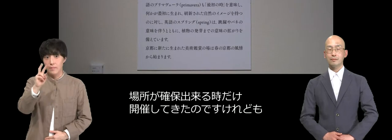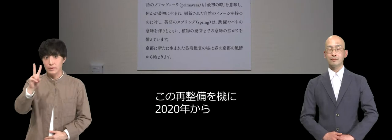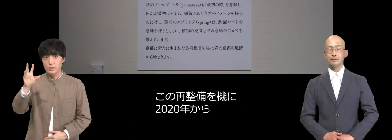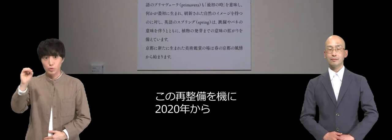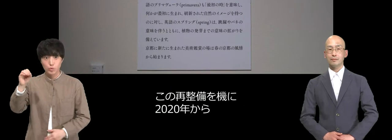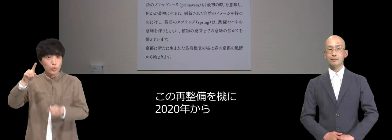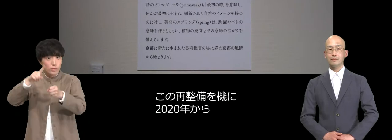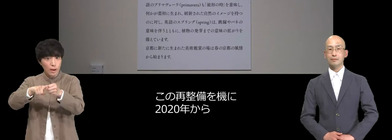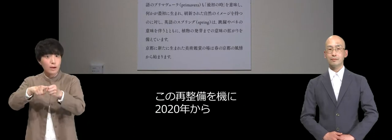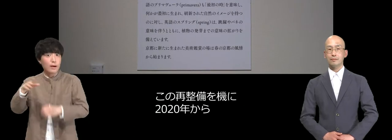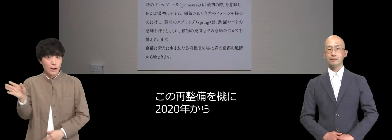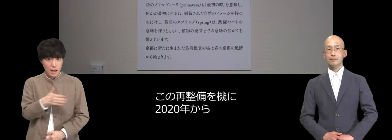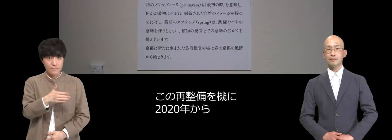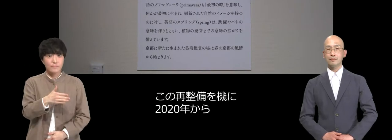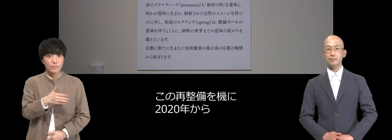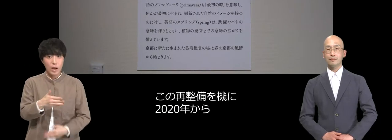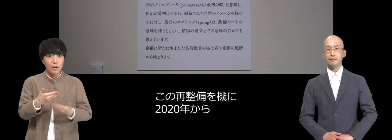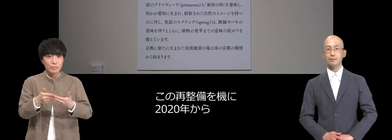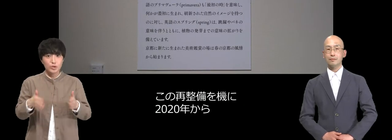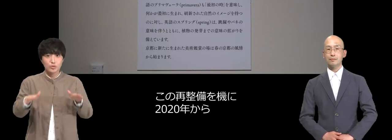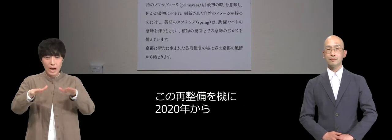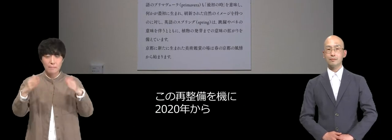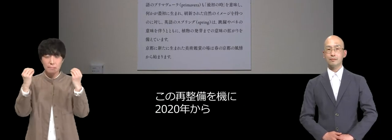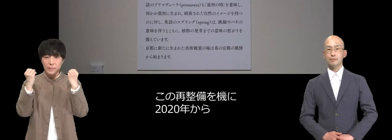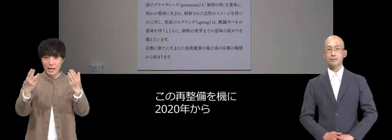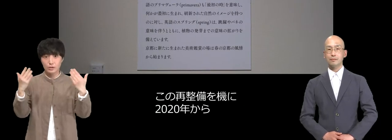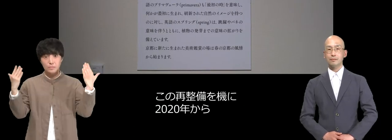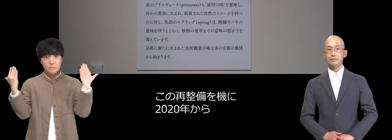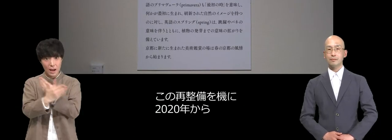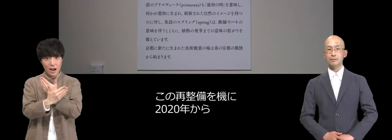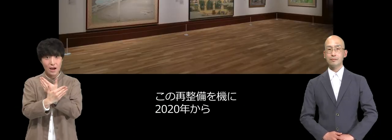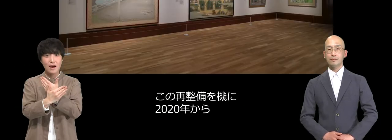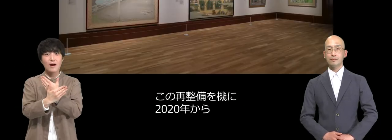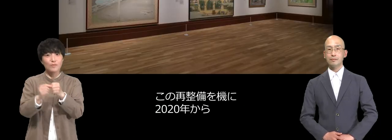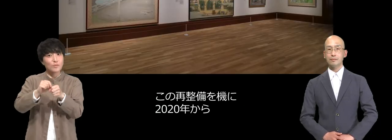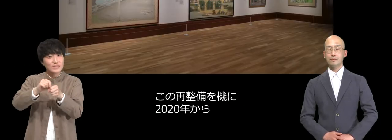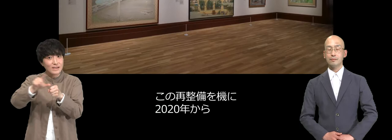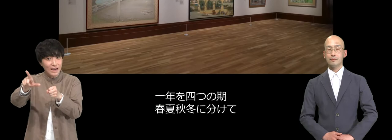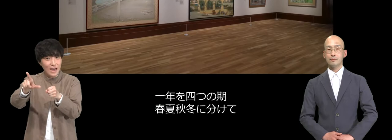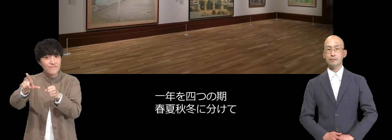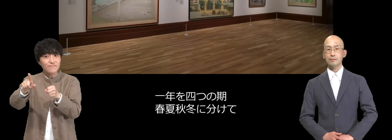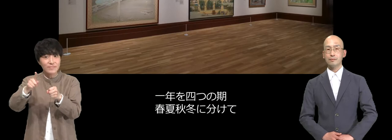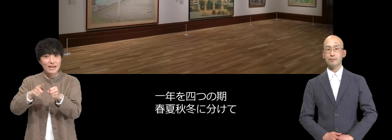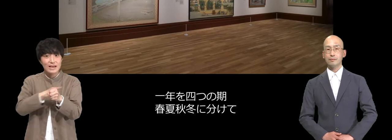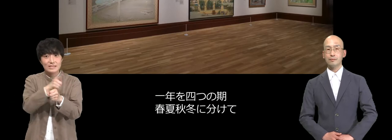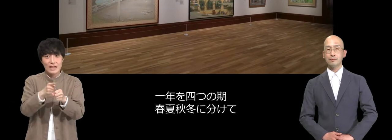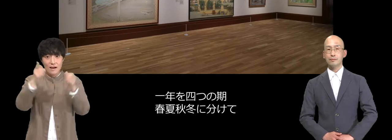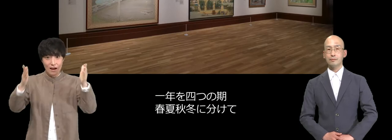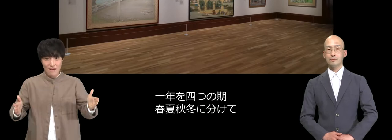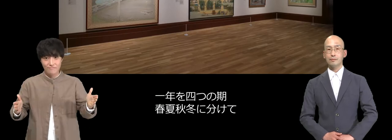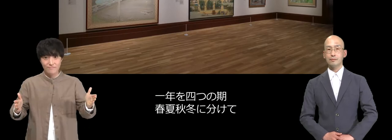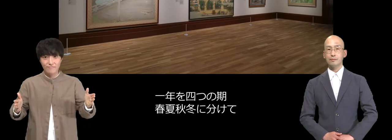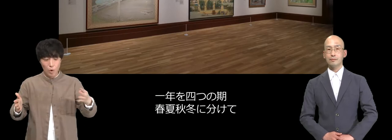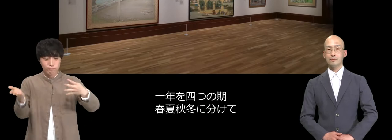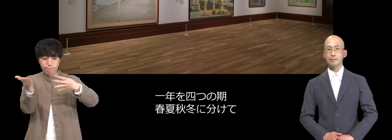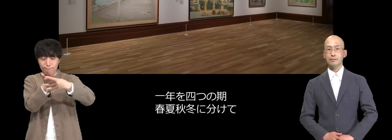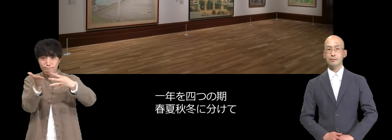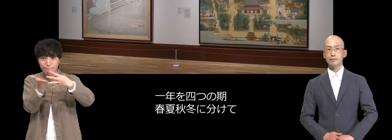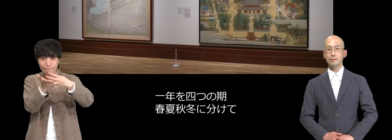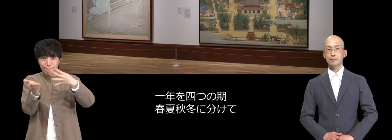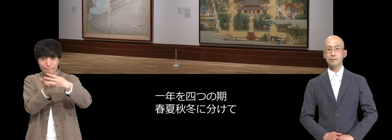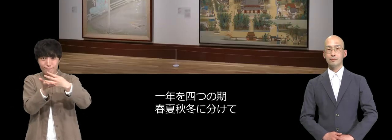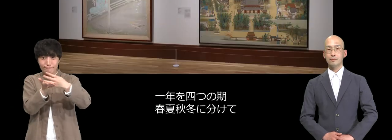この再生病気に a ま2020年から4期目1年を